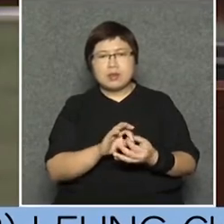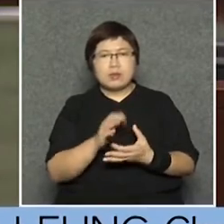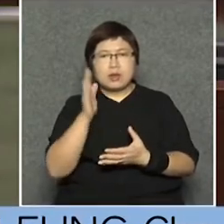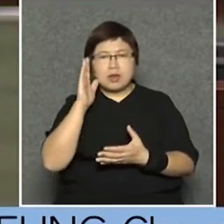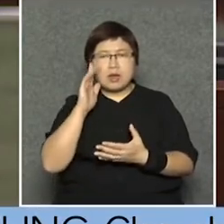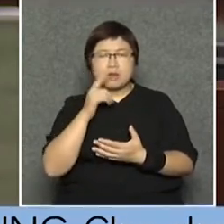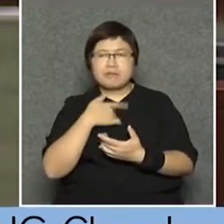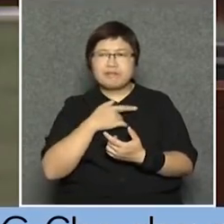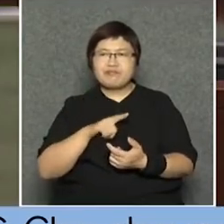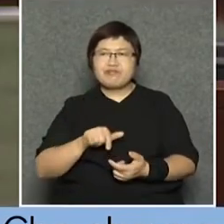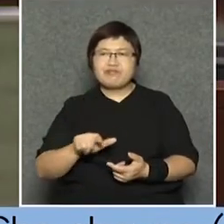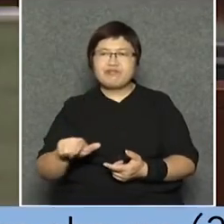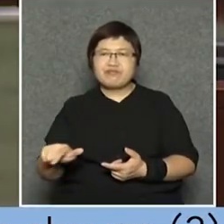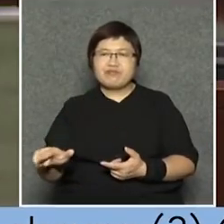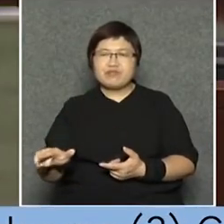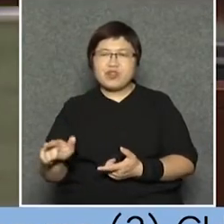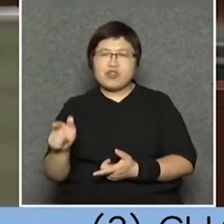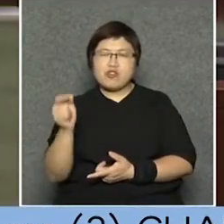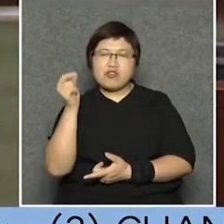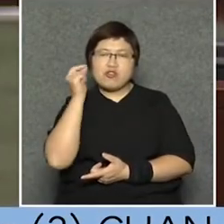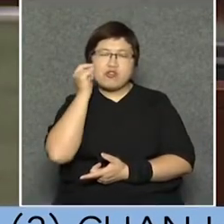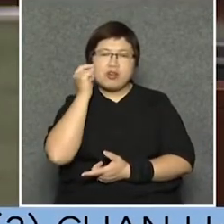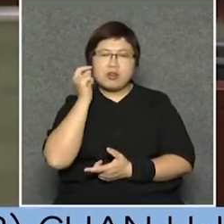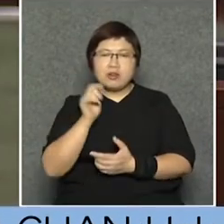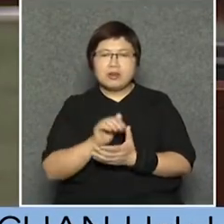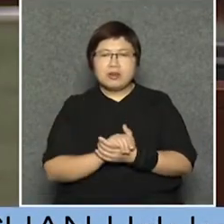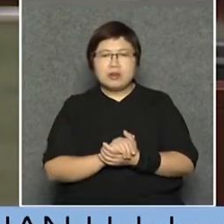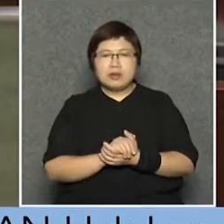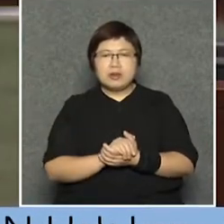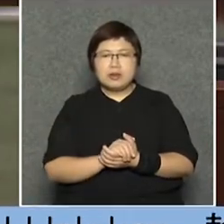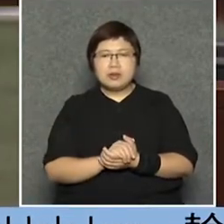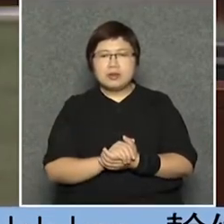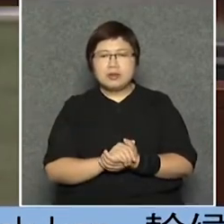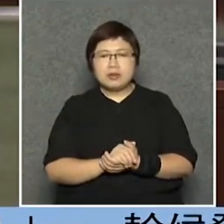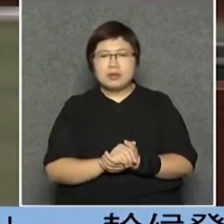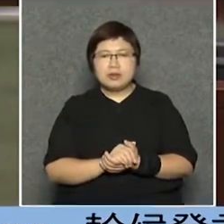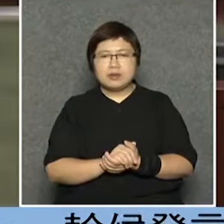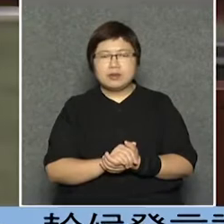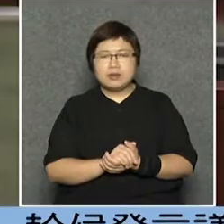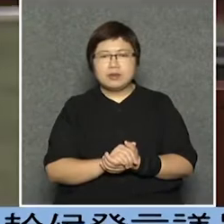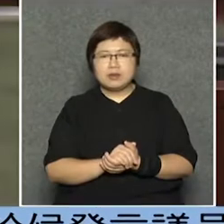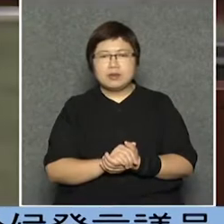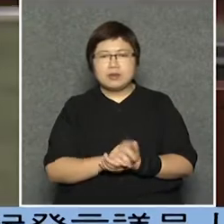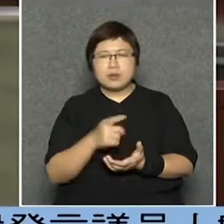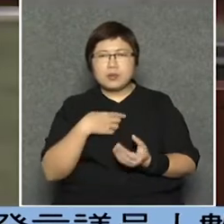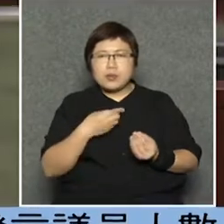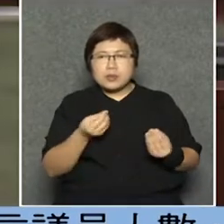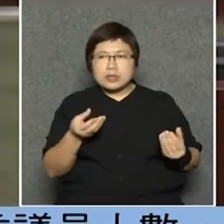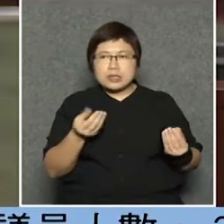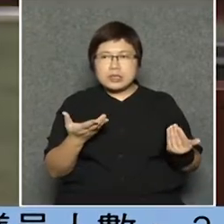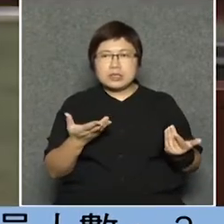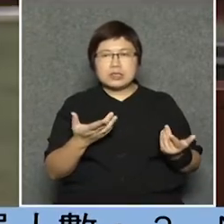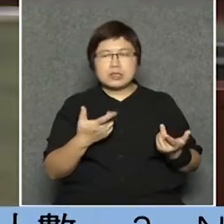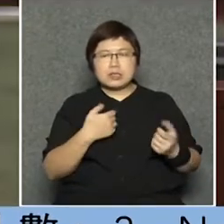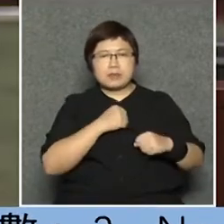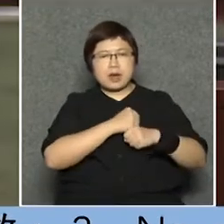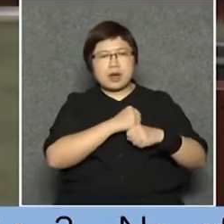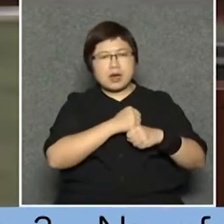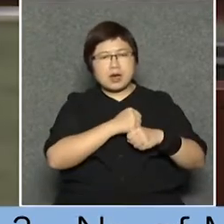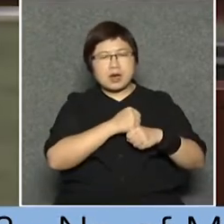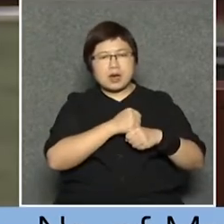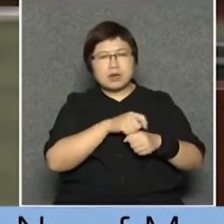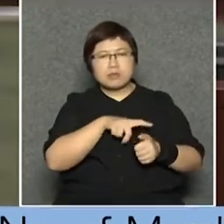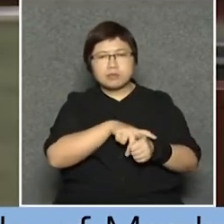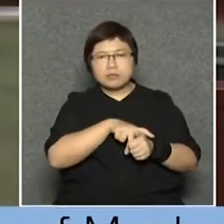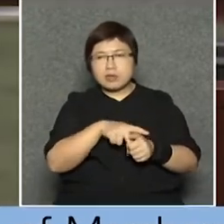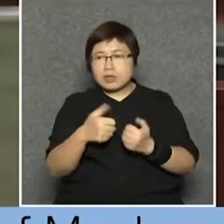慕佢嘅愛女咧，就話：誒，我都就算我冇錢整架馬車迎娶你，